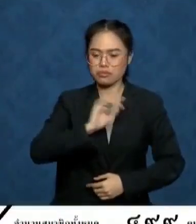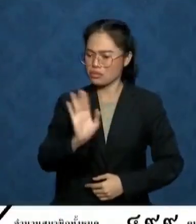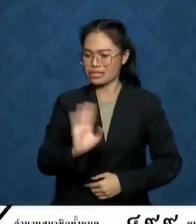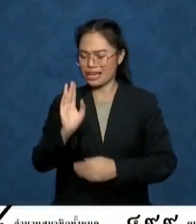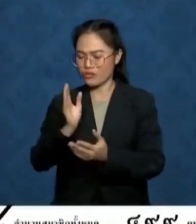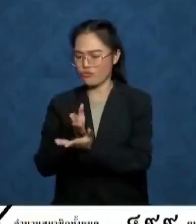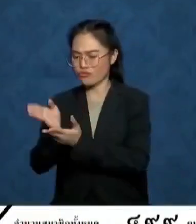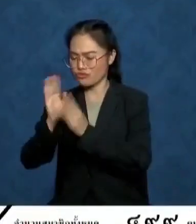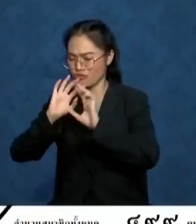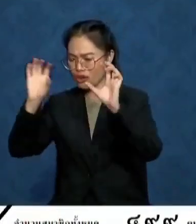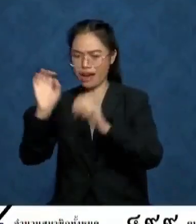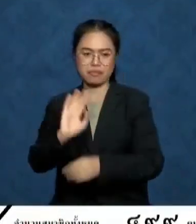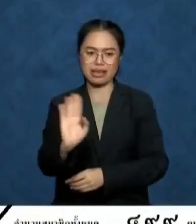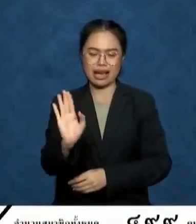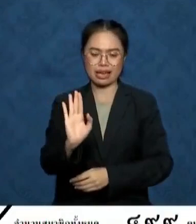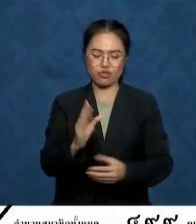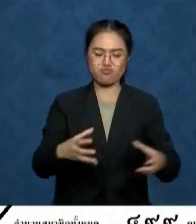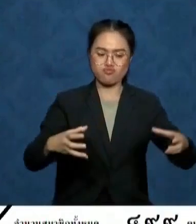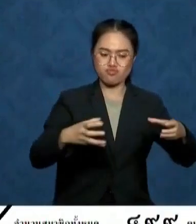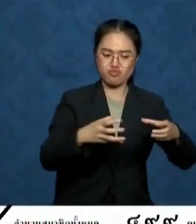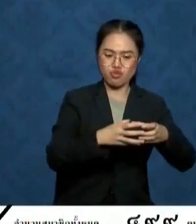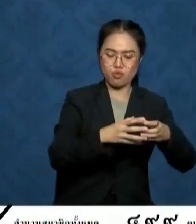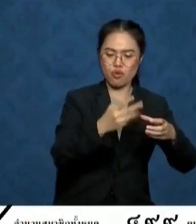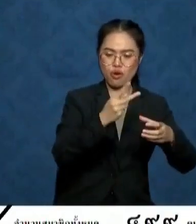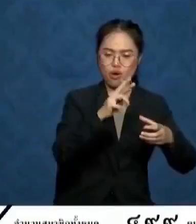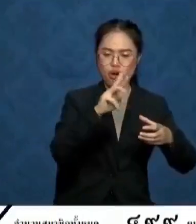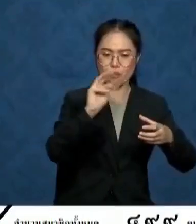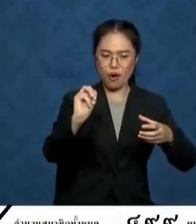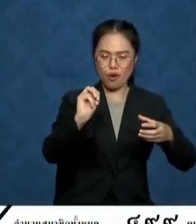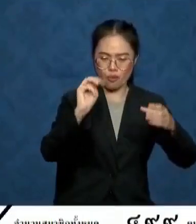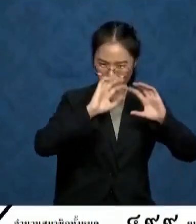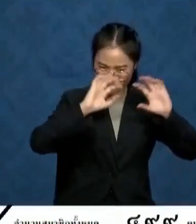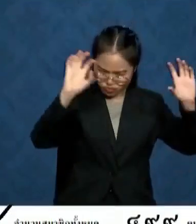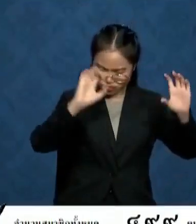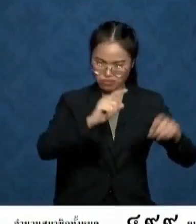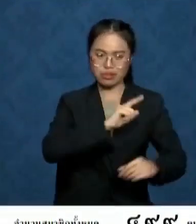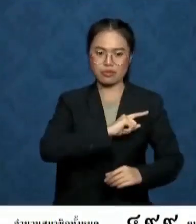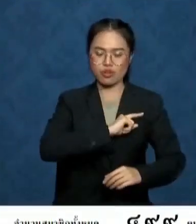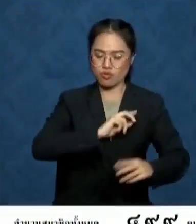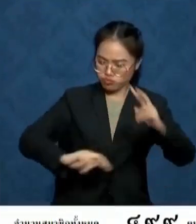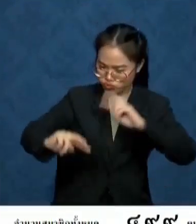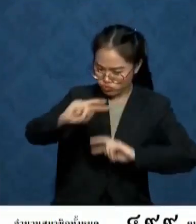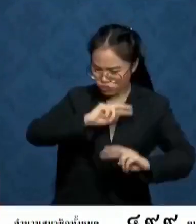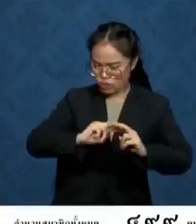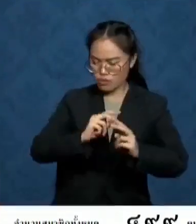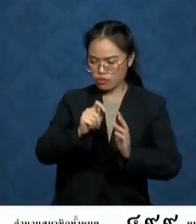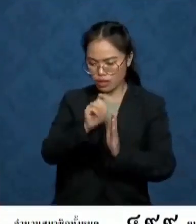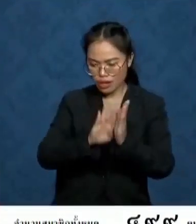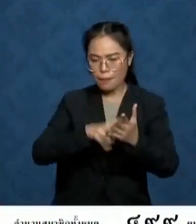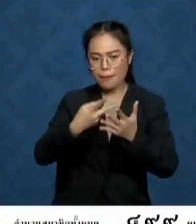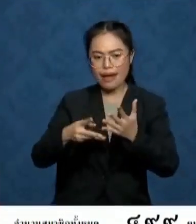ราชการรัฐบาลต้องเป็นผู้นำข้าราชการเป็นผู้ต่าตอบสนอง